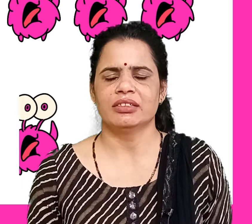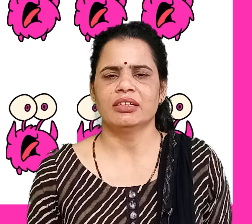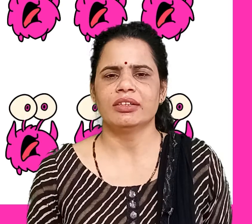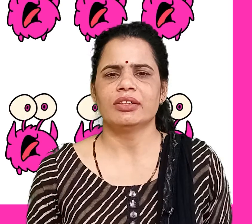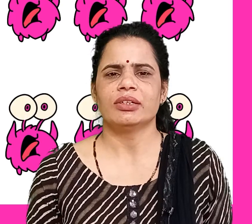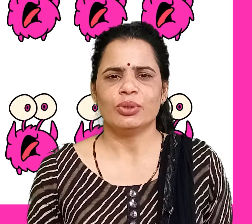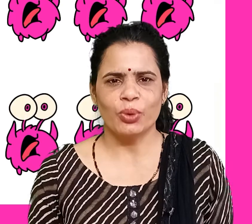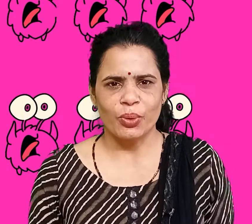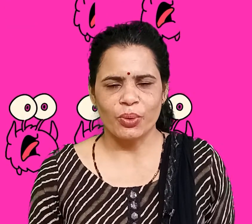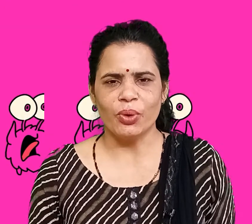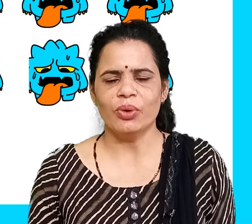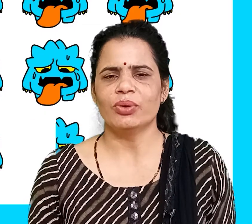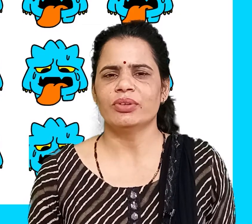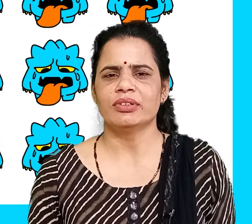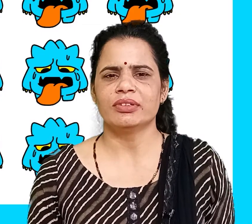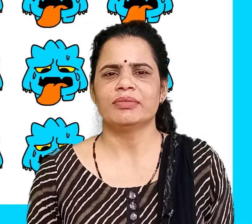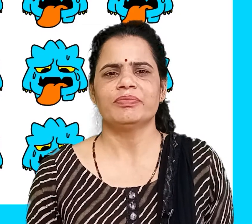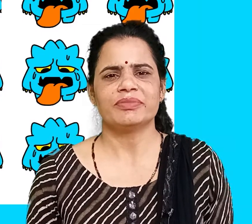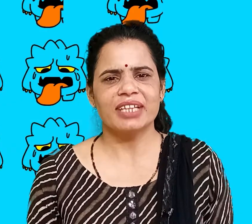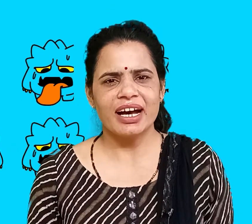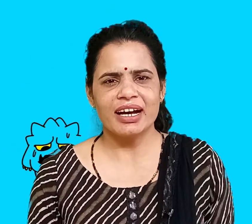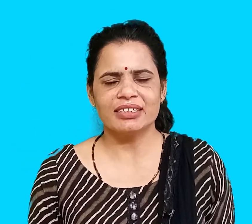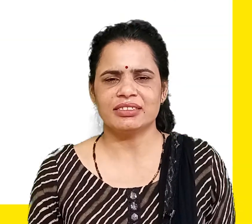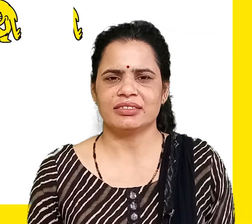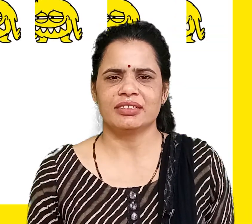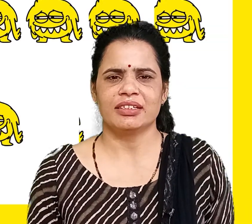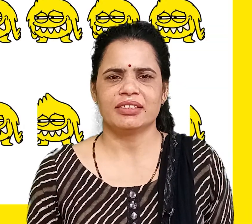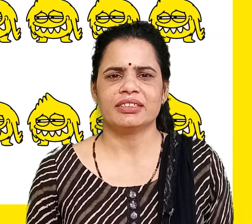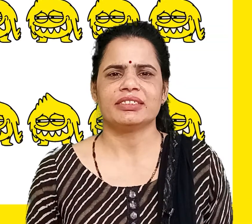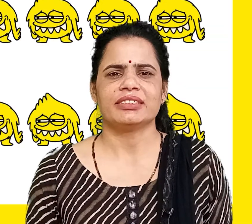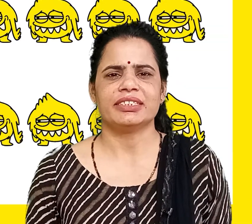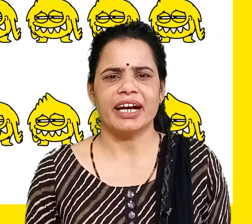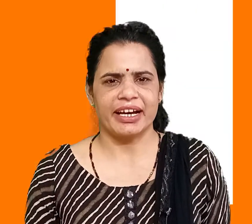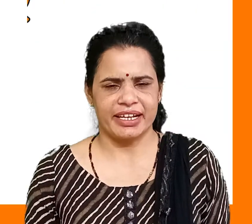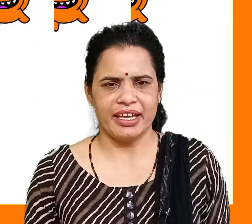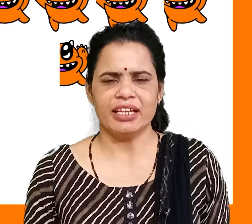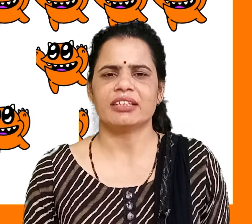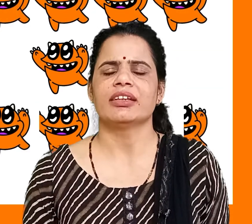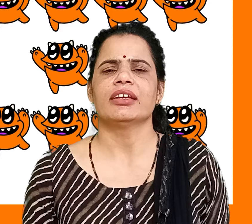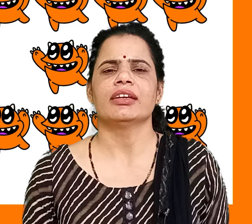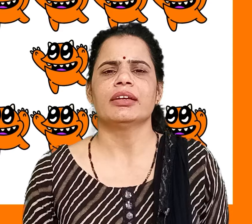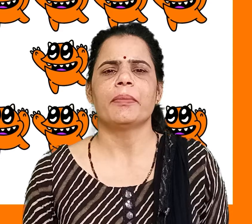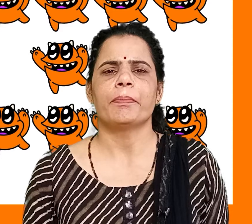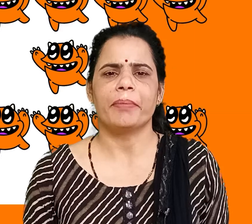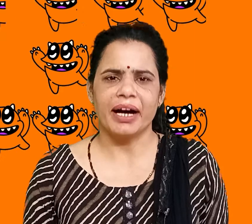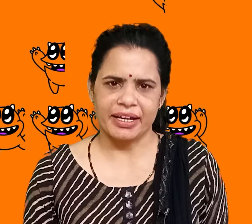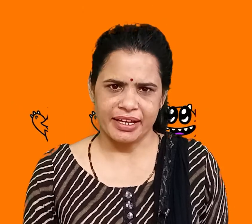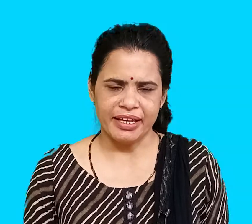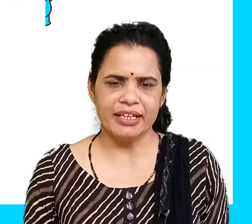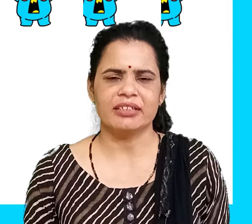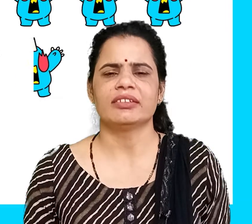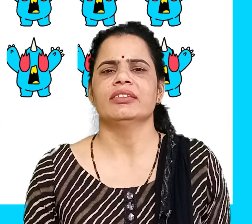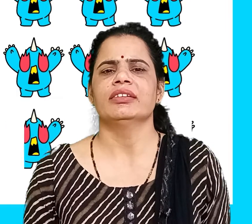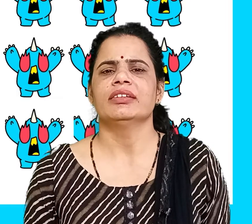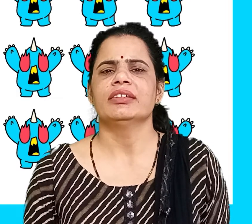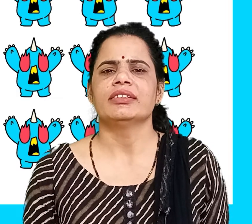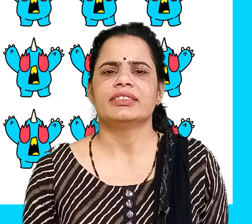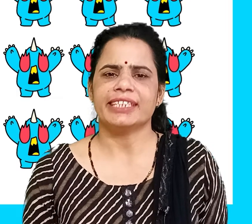आठ, नौ, 10, 11,